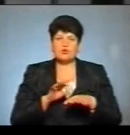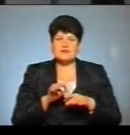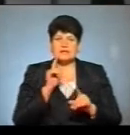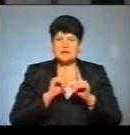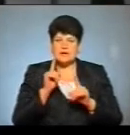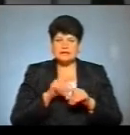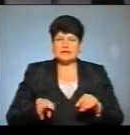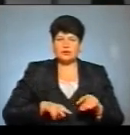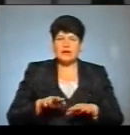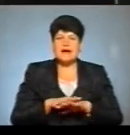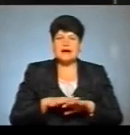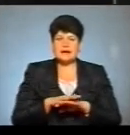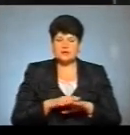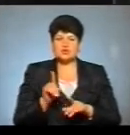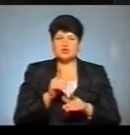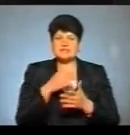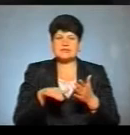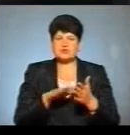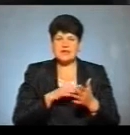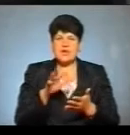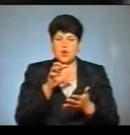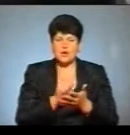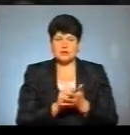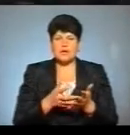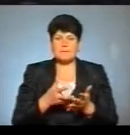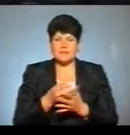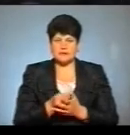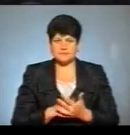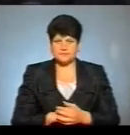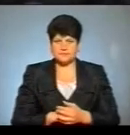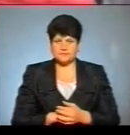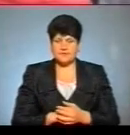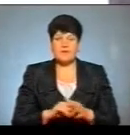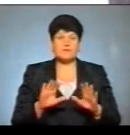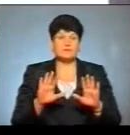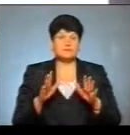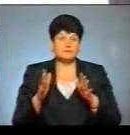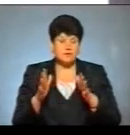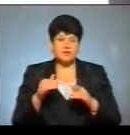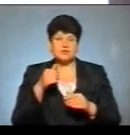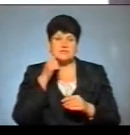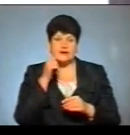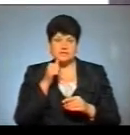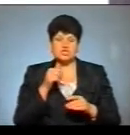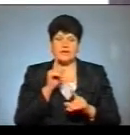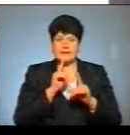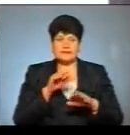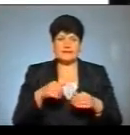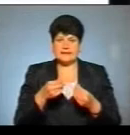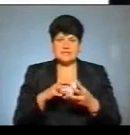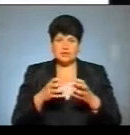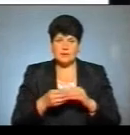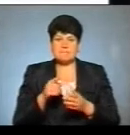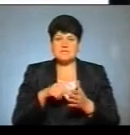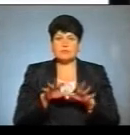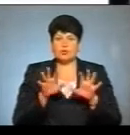директорами ринків стосовно скасування орендної плати на час карантину. У разі, якщо завтрашня нарада не дасть результатів, міським